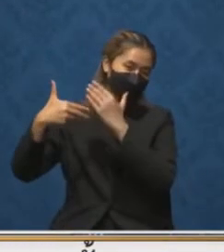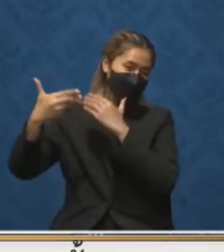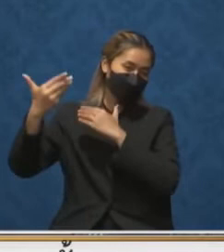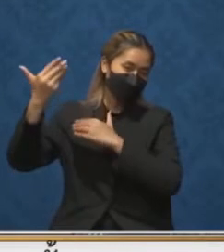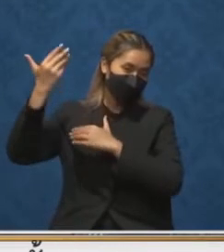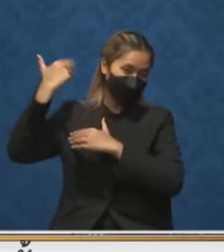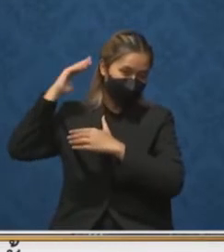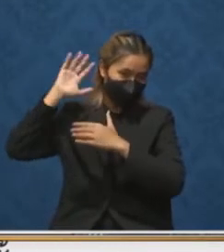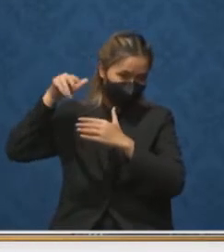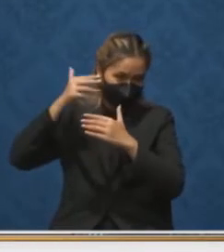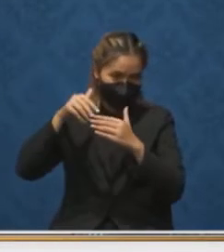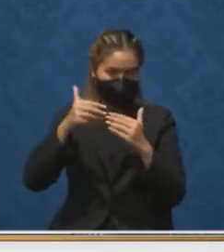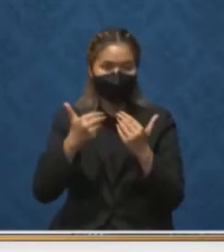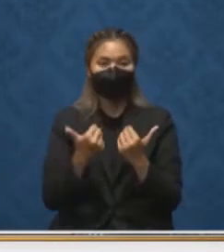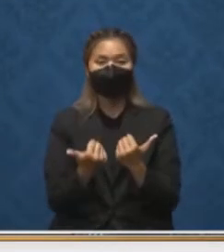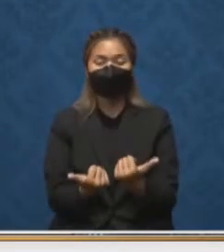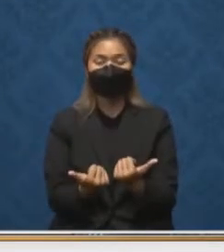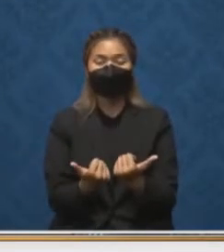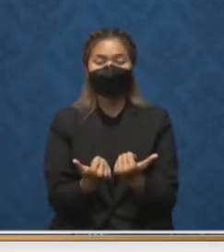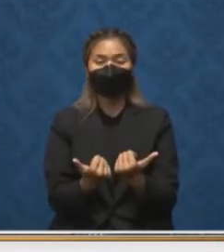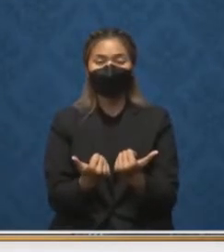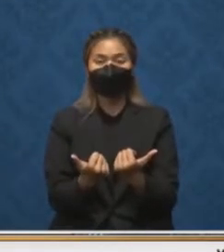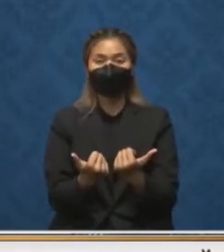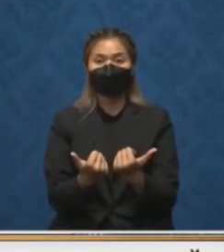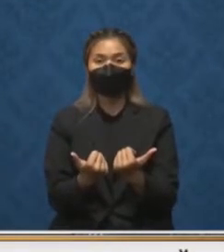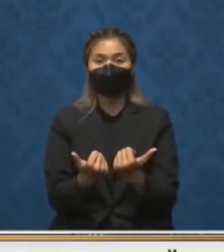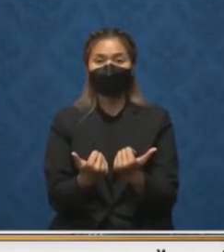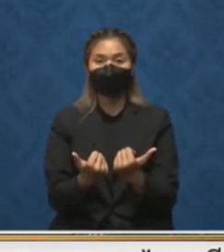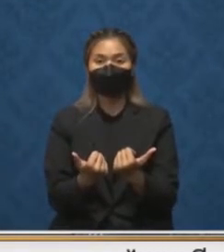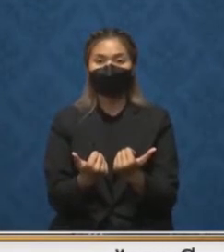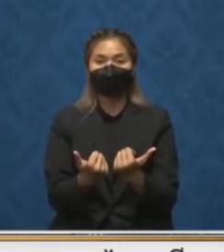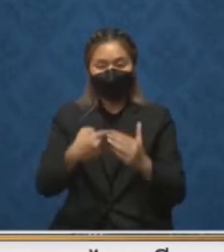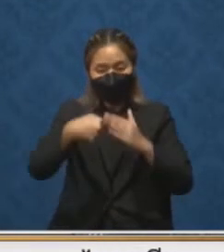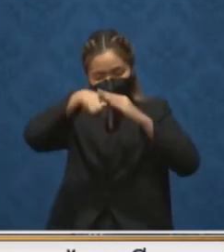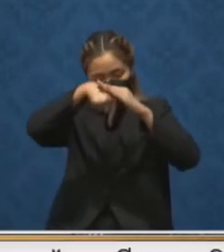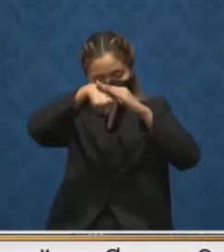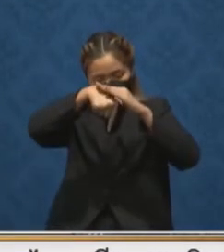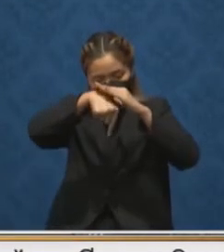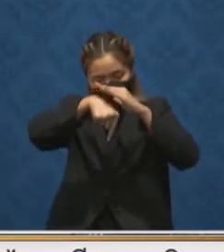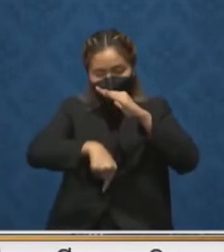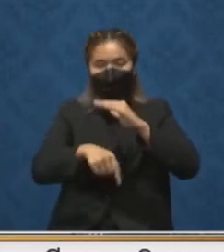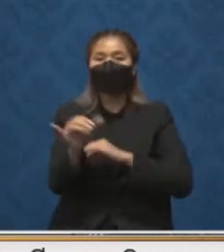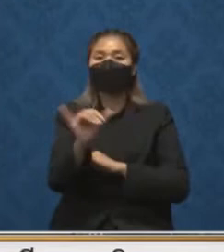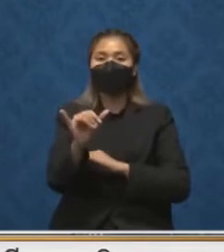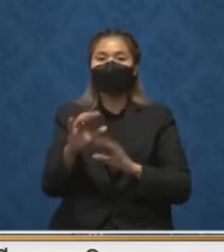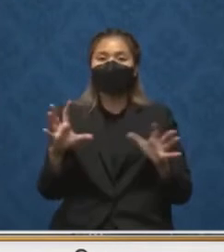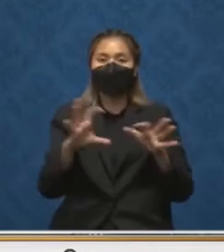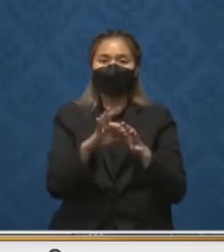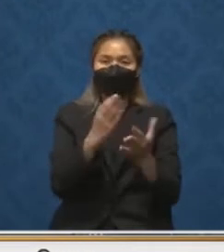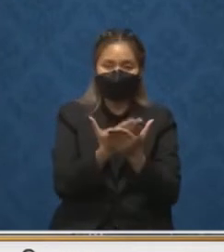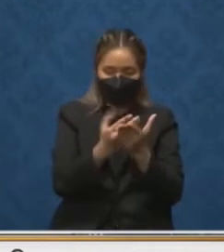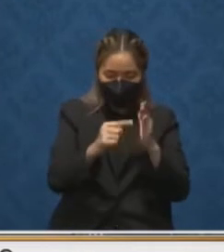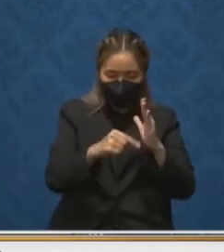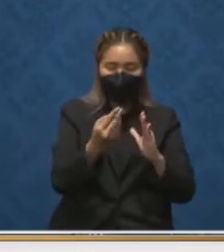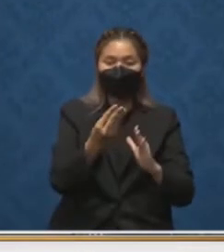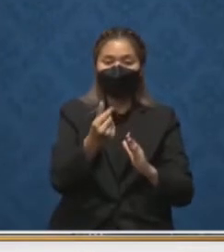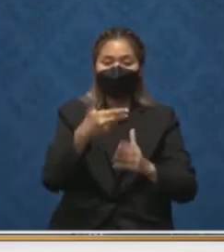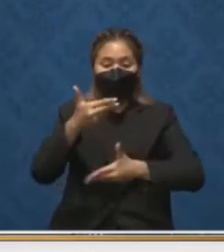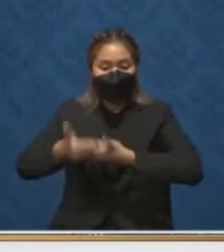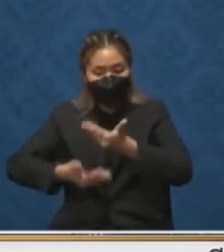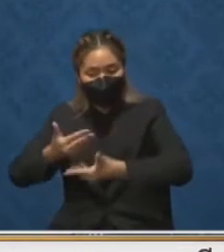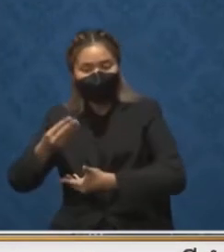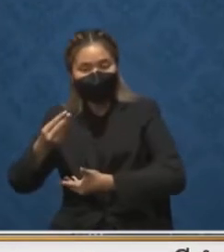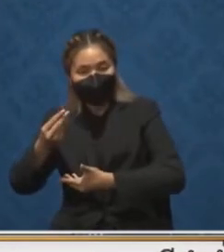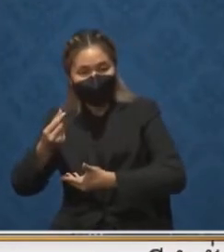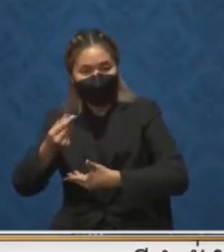็อ่านรยงขท่านนะครับผมคิดวายัไมได้ลงลกในเรื่ององตนทุนที่ทจริงและราคาขายที่